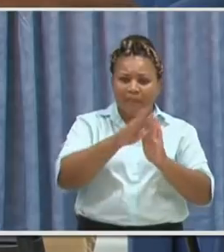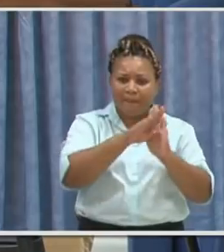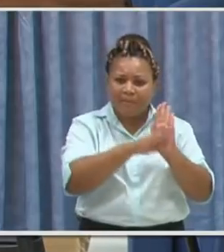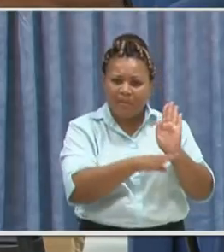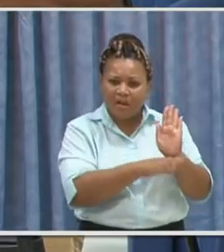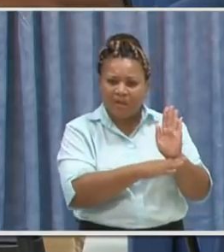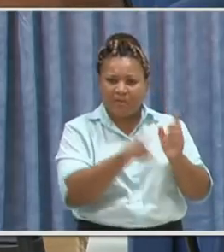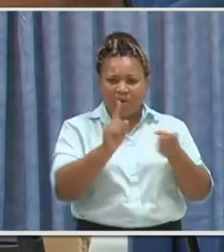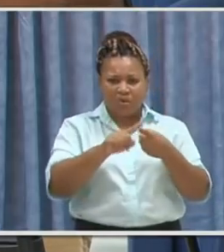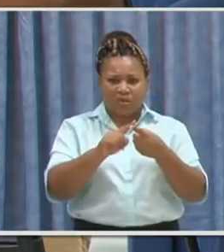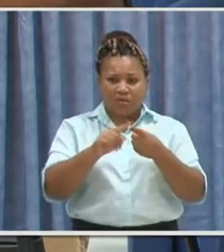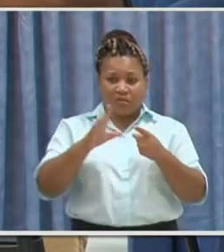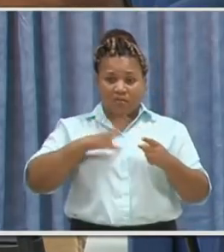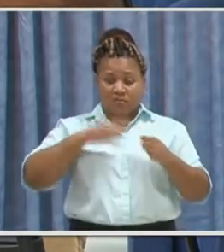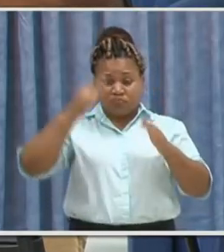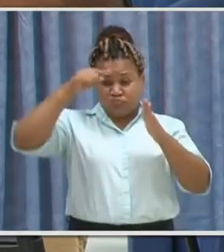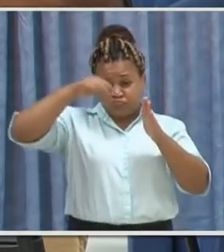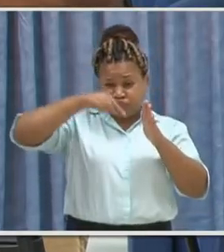l'impression qui